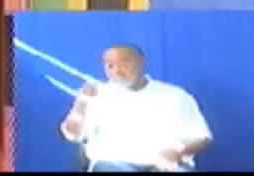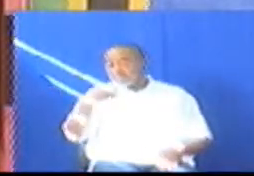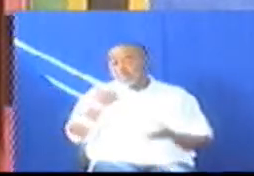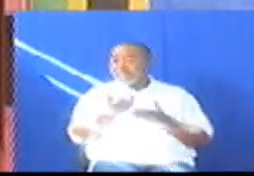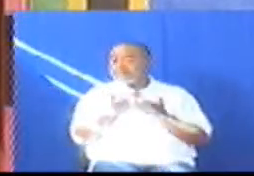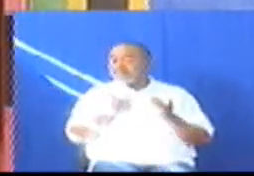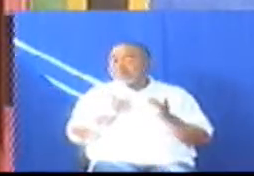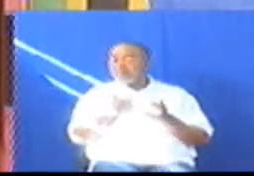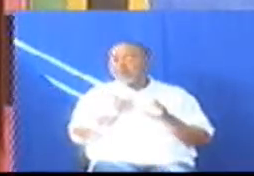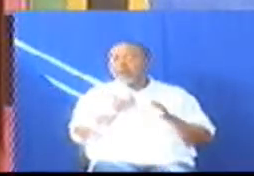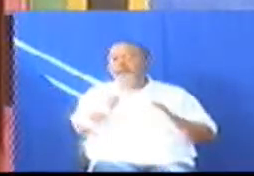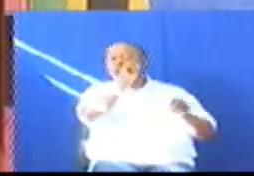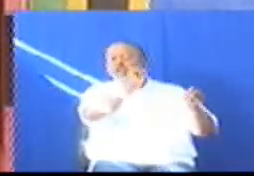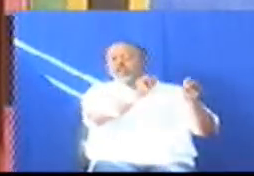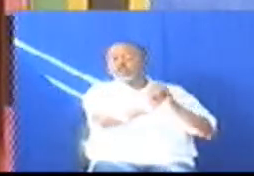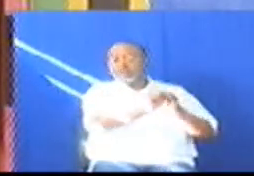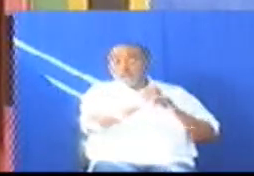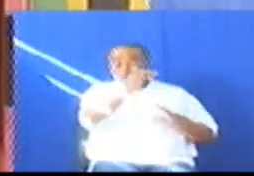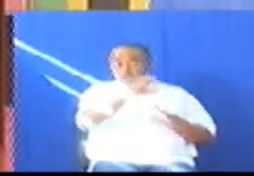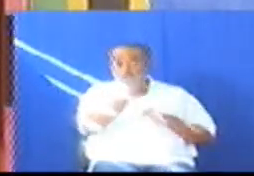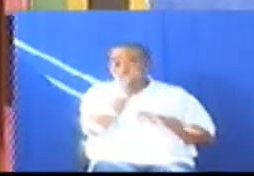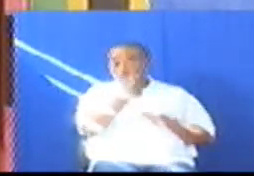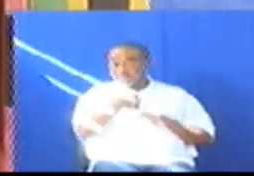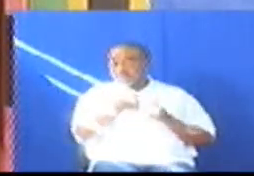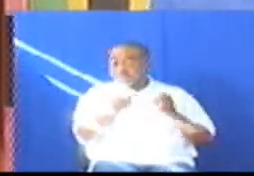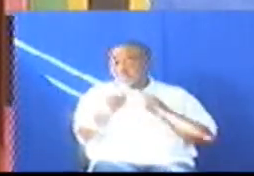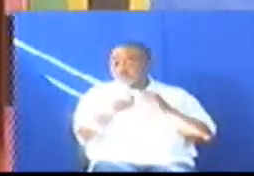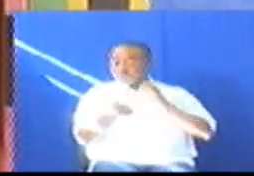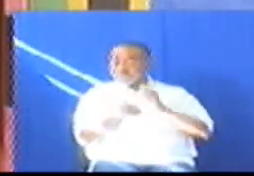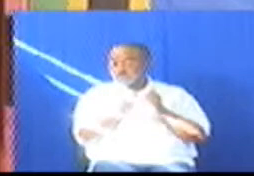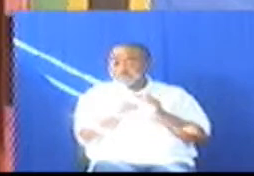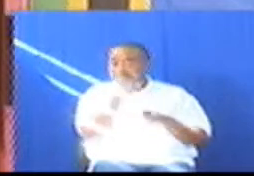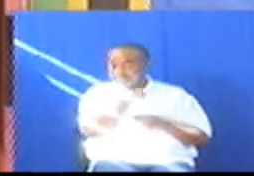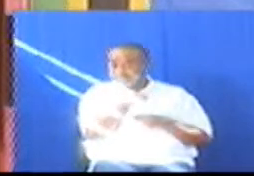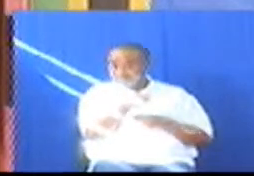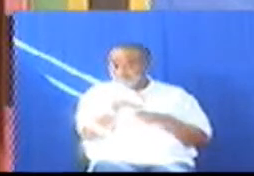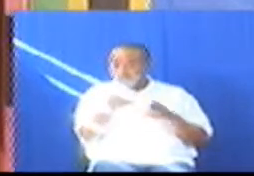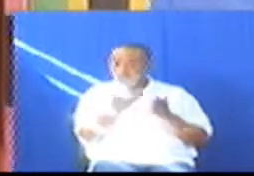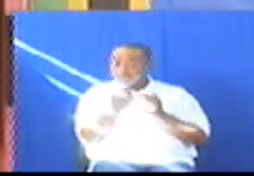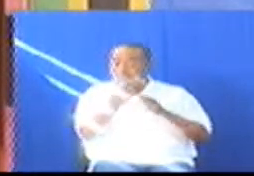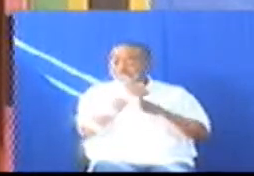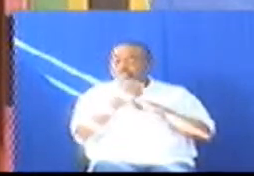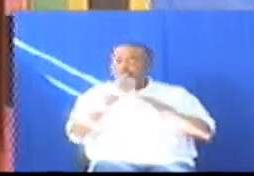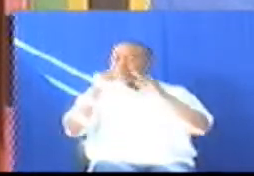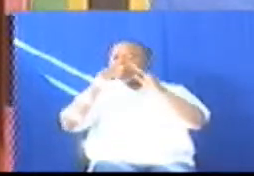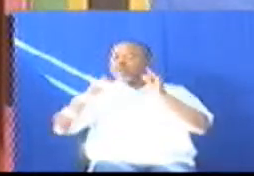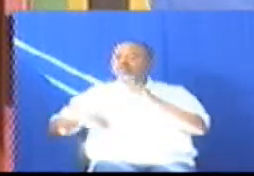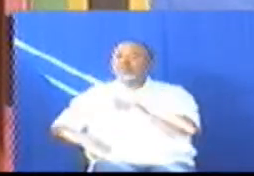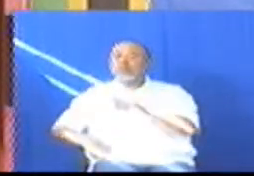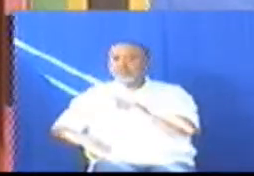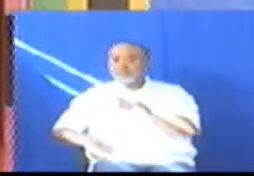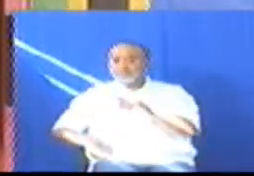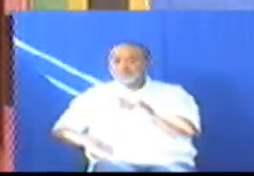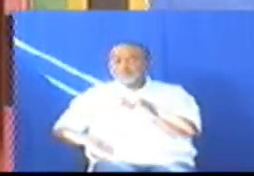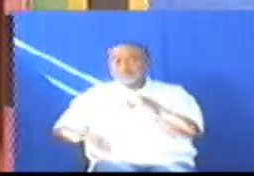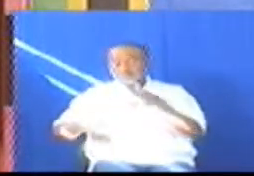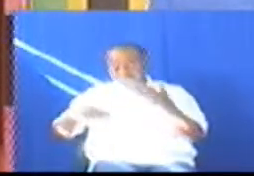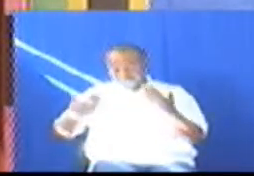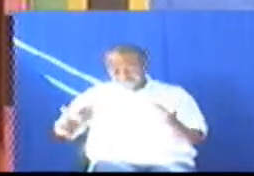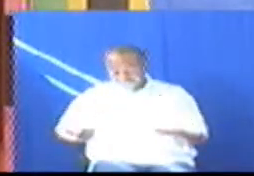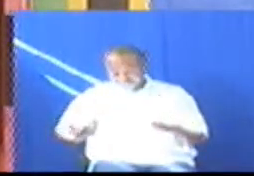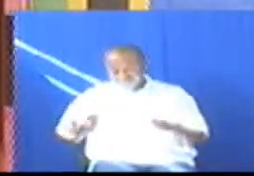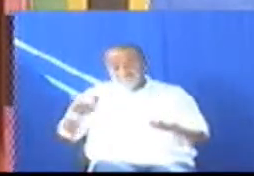zuio, na nilizungumza mwezi Januari mwaka huu, ni kwa sababu shirika la nyumba lilikuwa limefikia ukomo